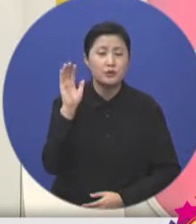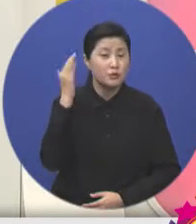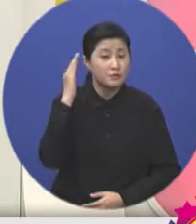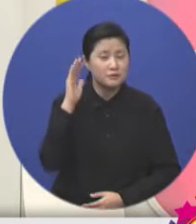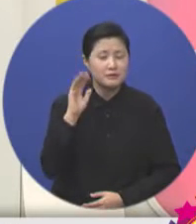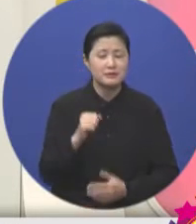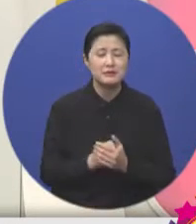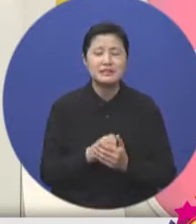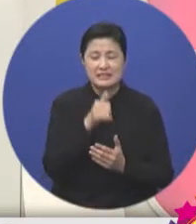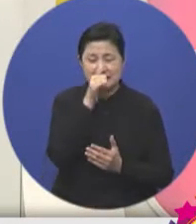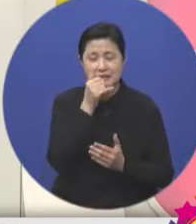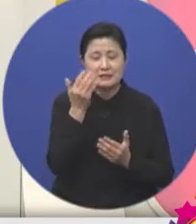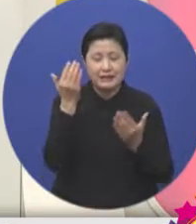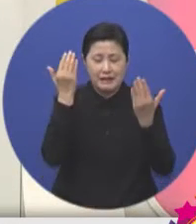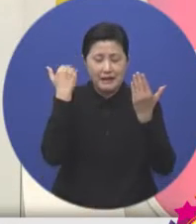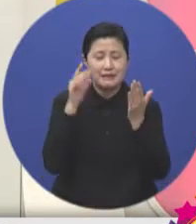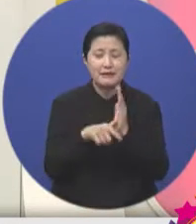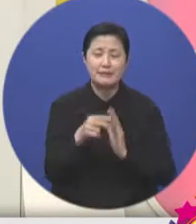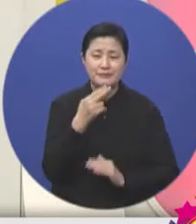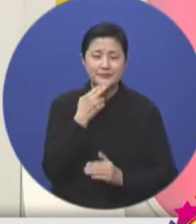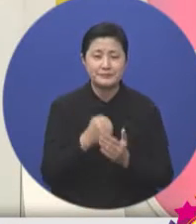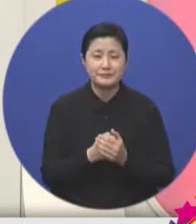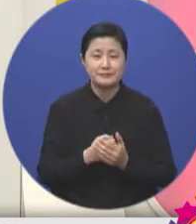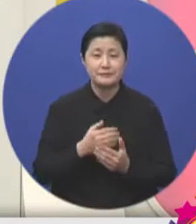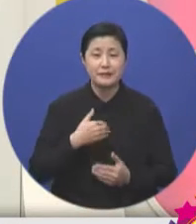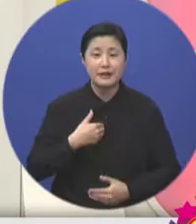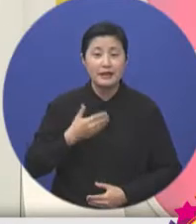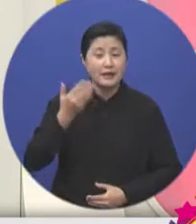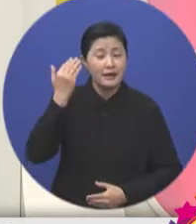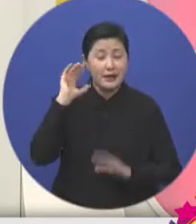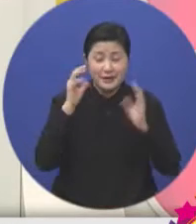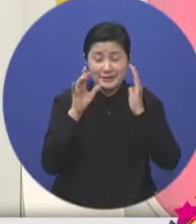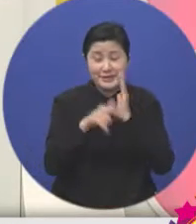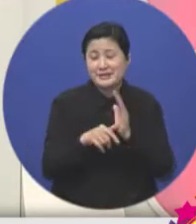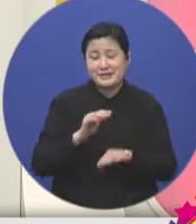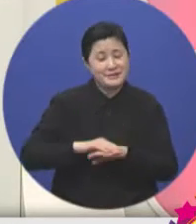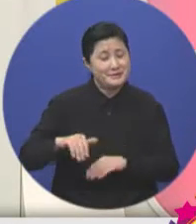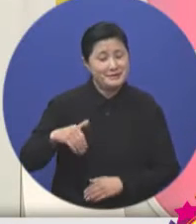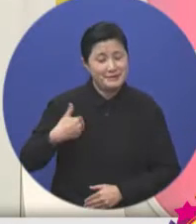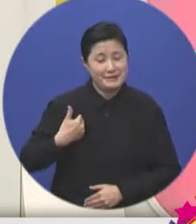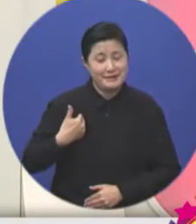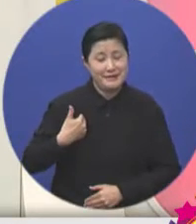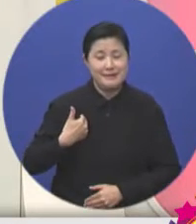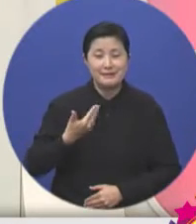그랬다. 맞다. 저도 어렸을 땐 동상 이런 거 몰랐어요. 근데 그래요.